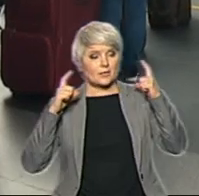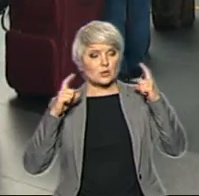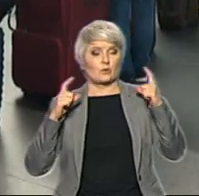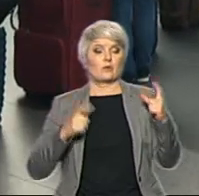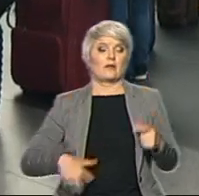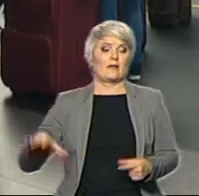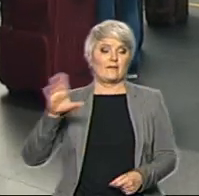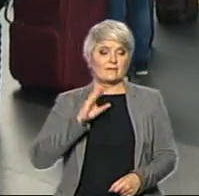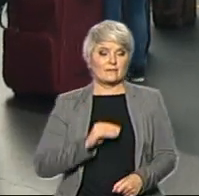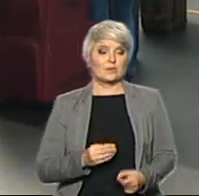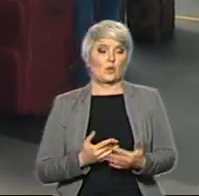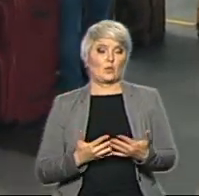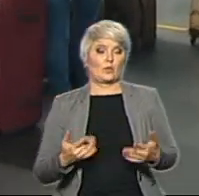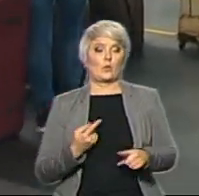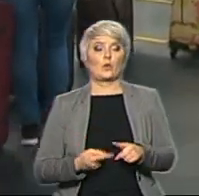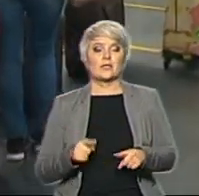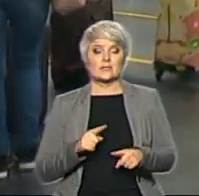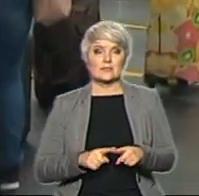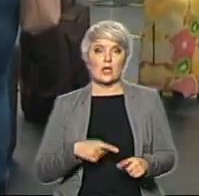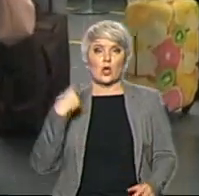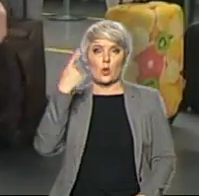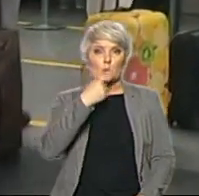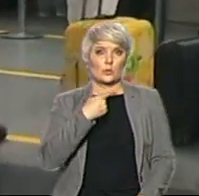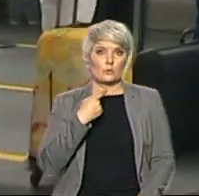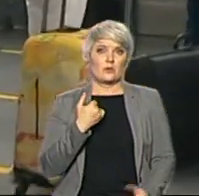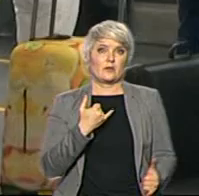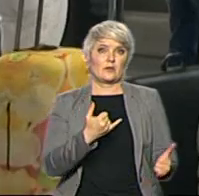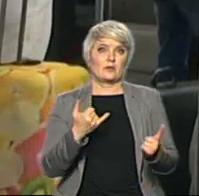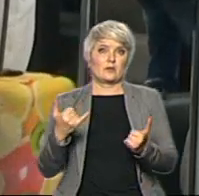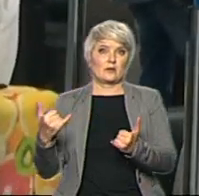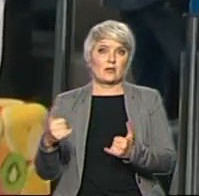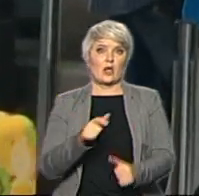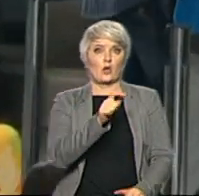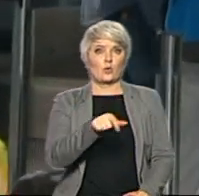всього такого. Це особисто для кожної людини важливо.